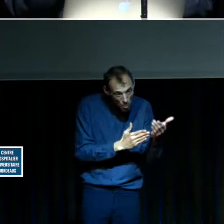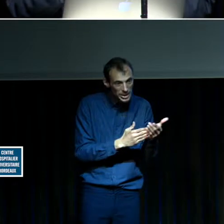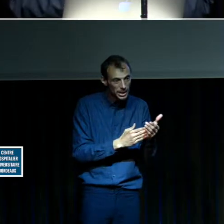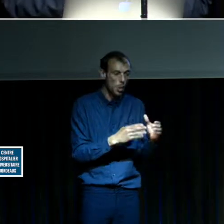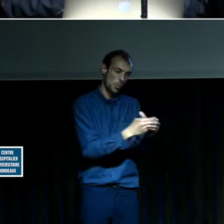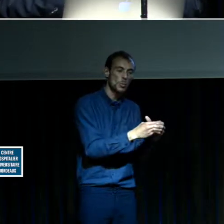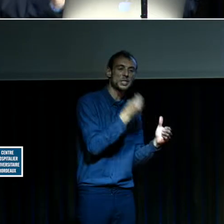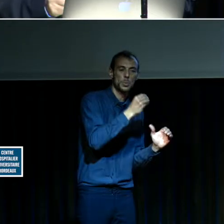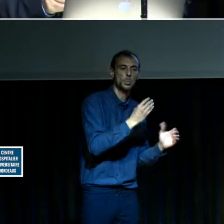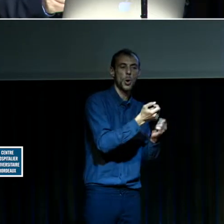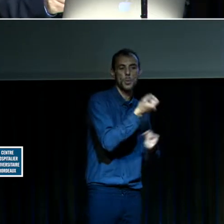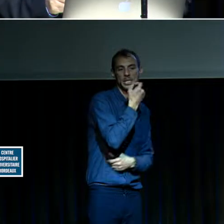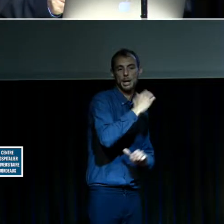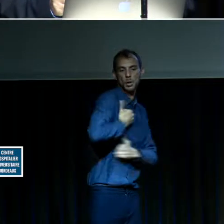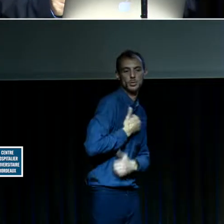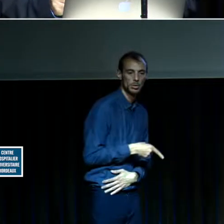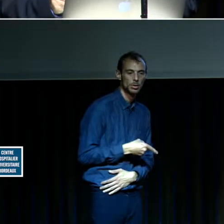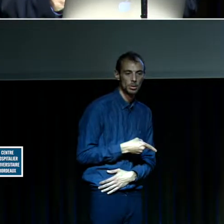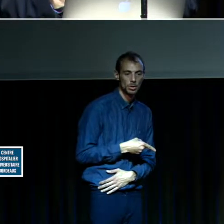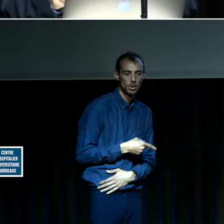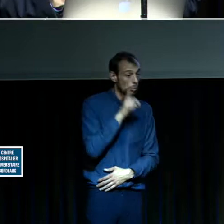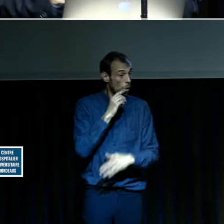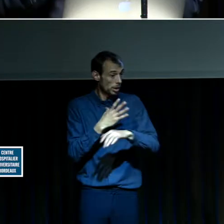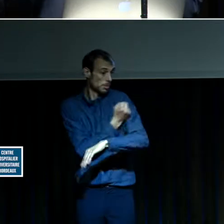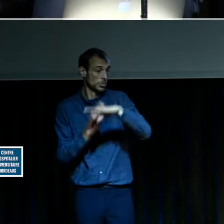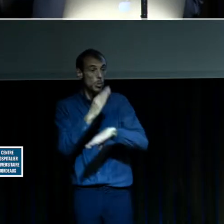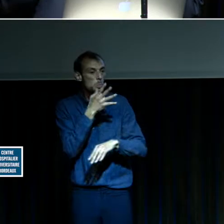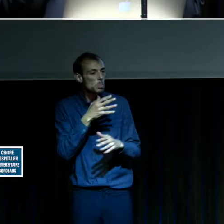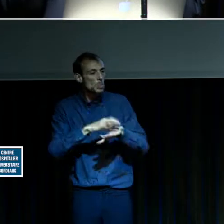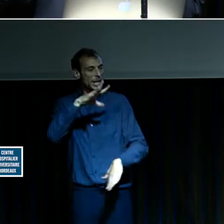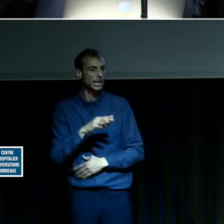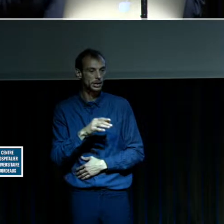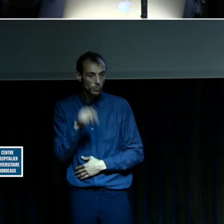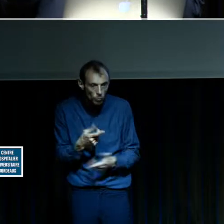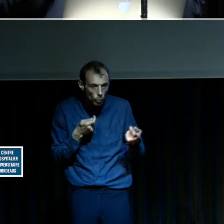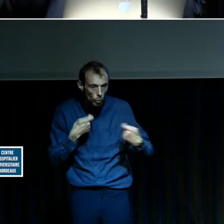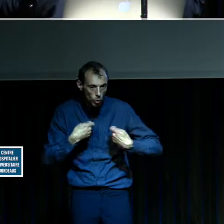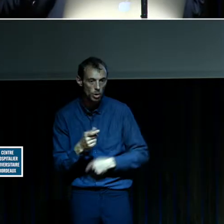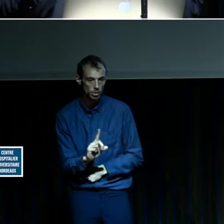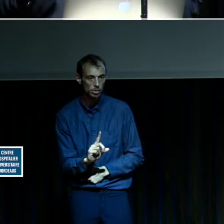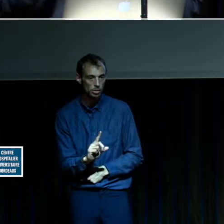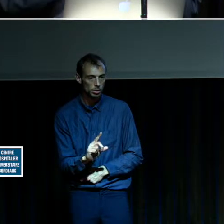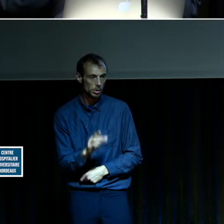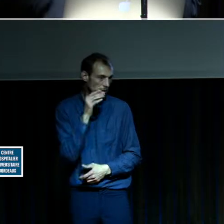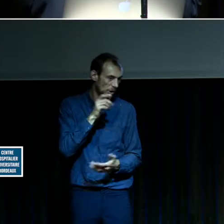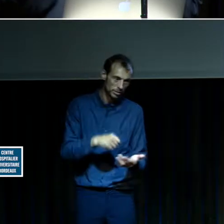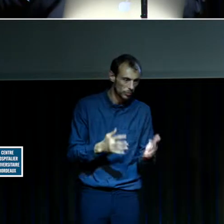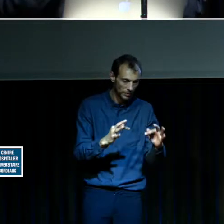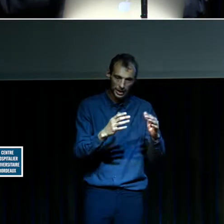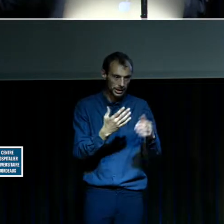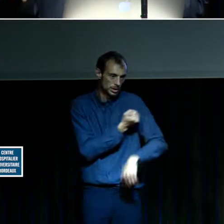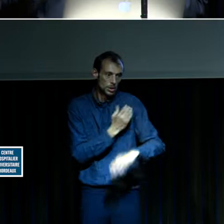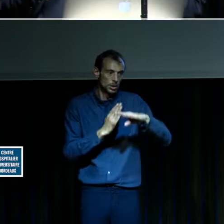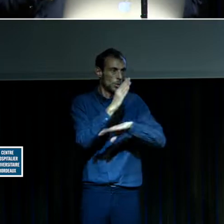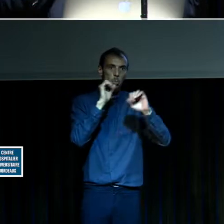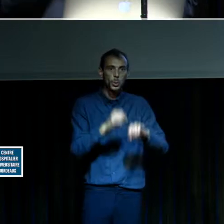n'en guérit pas, on arrive à la contrôler avec les médicaments. Et donc c'est tolérance zéro sur l'hypertension artérielle. On peut très bien vivre